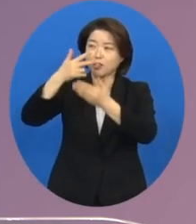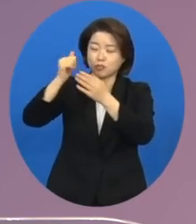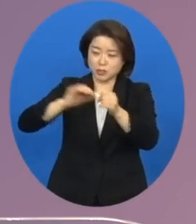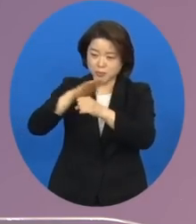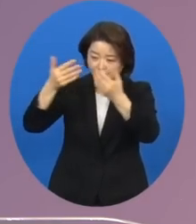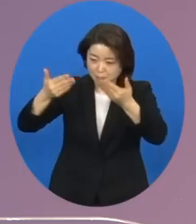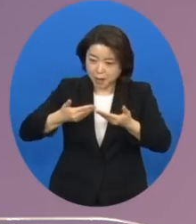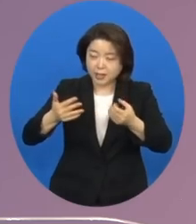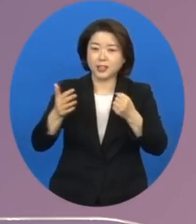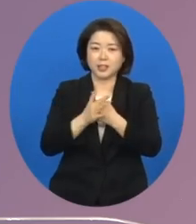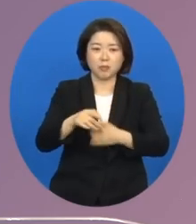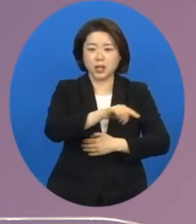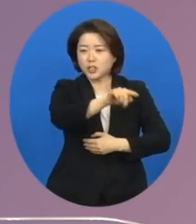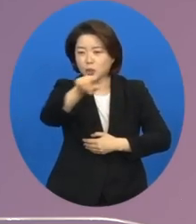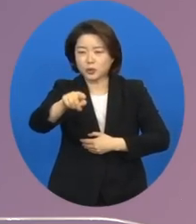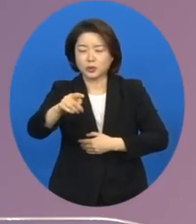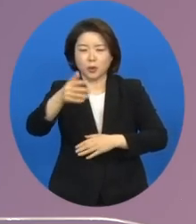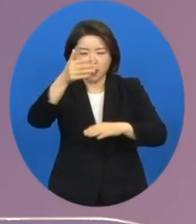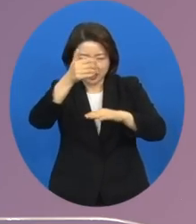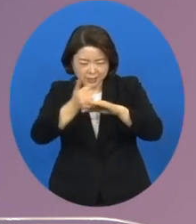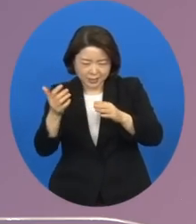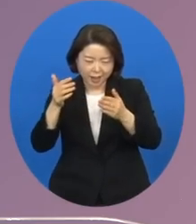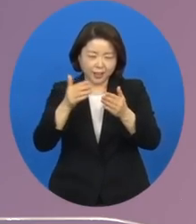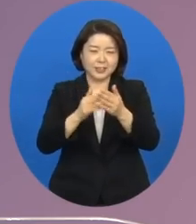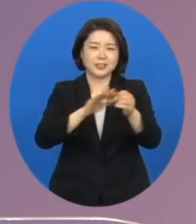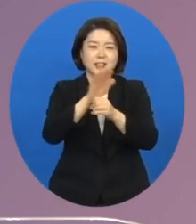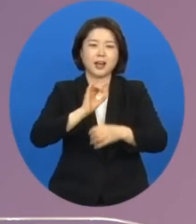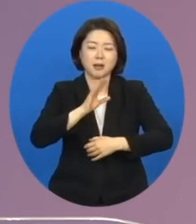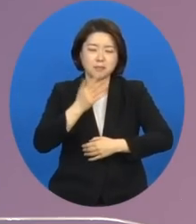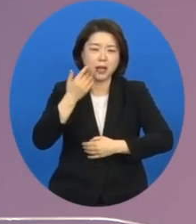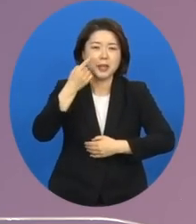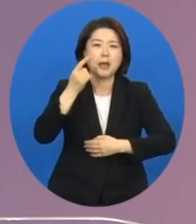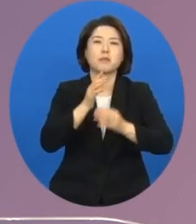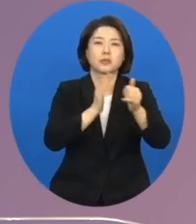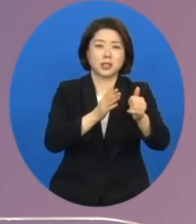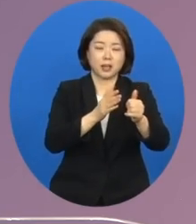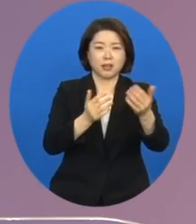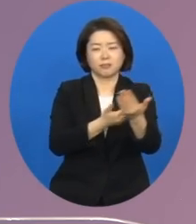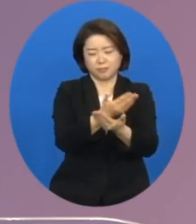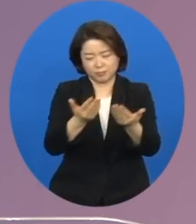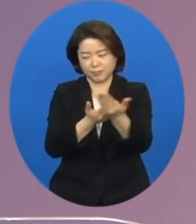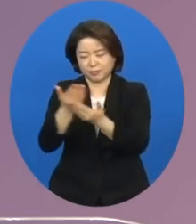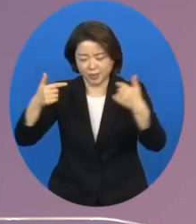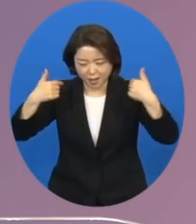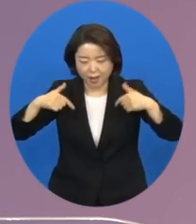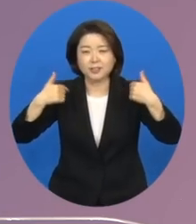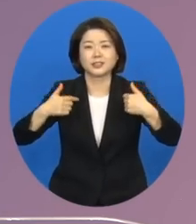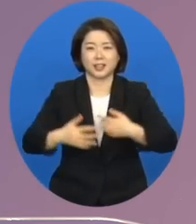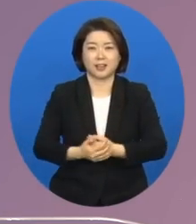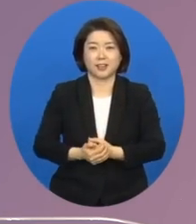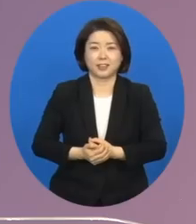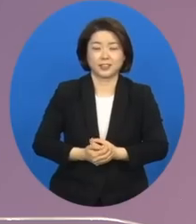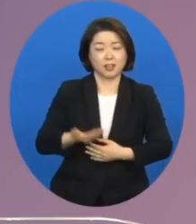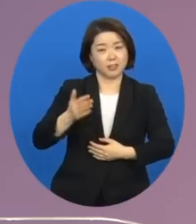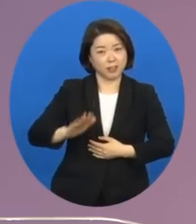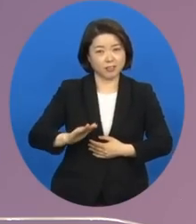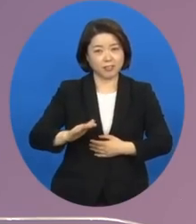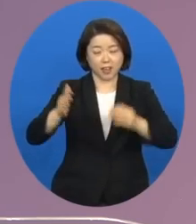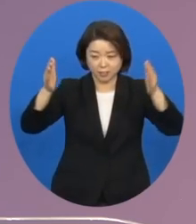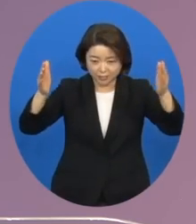받았으니 끝까지 사랑만 해보자 그렇게 나누는 중에 청년들과 성도들의